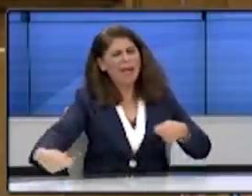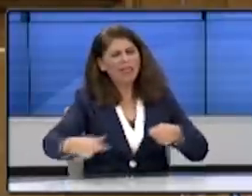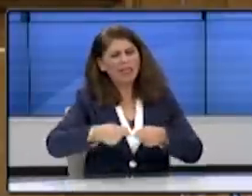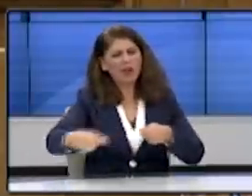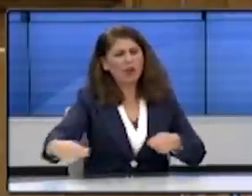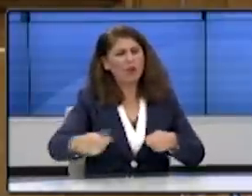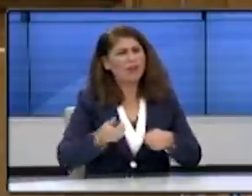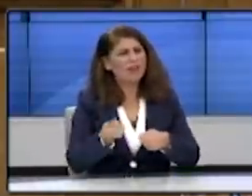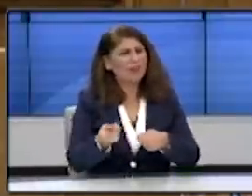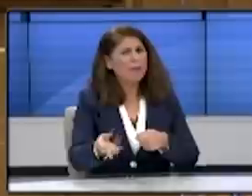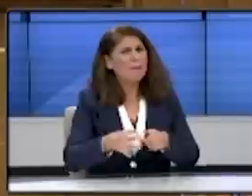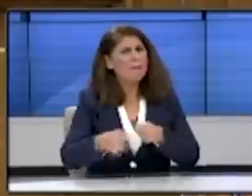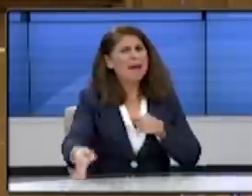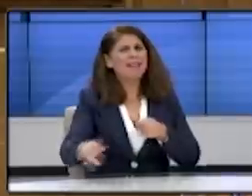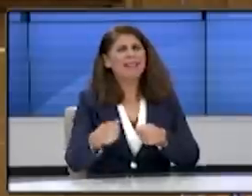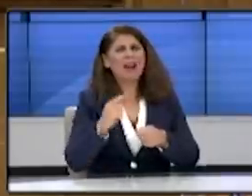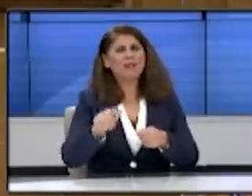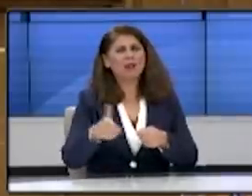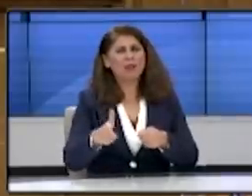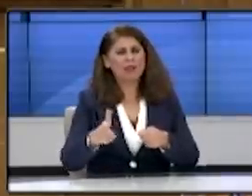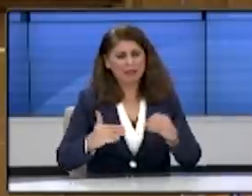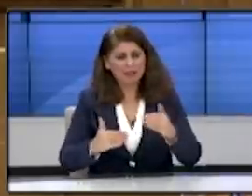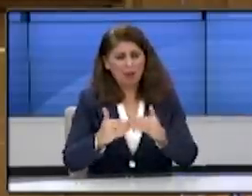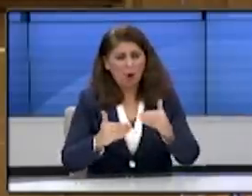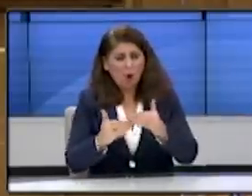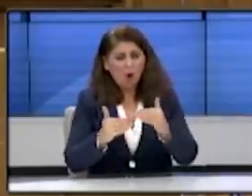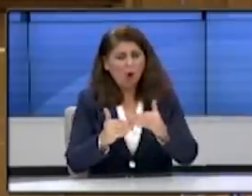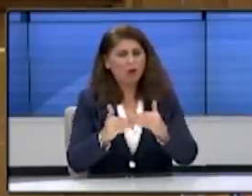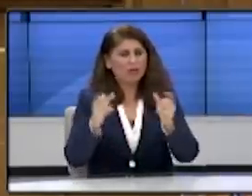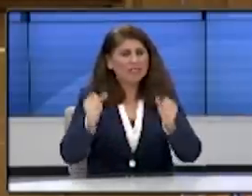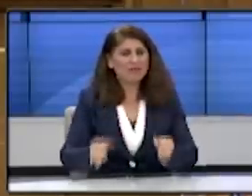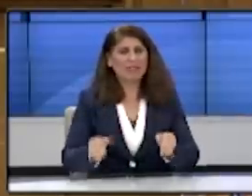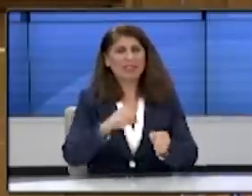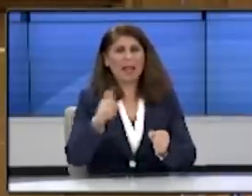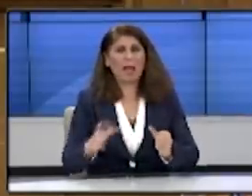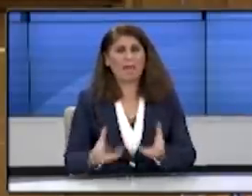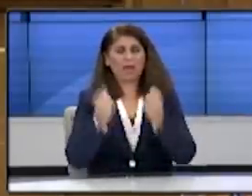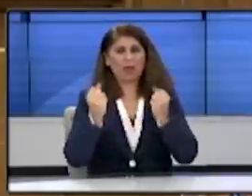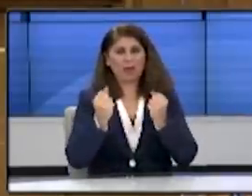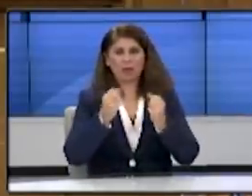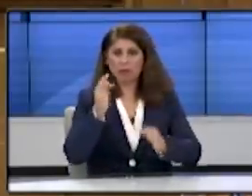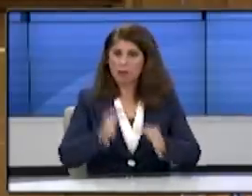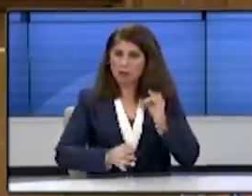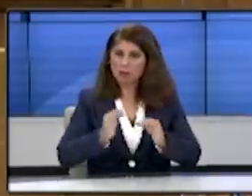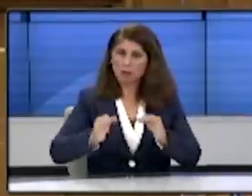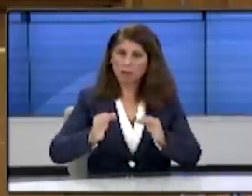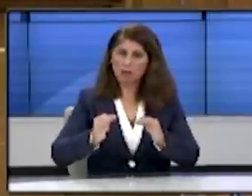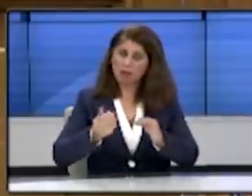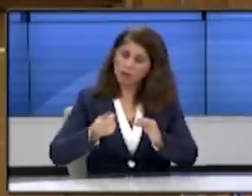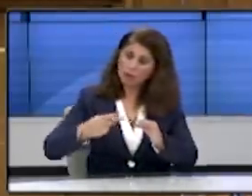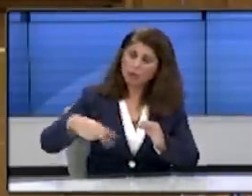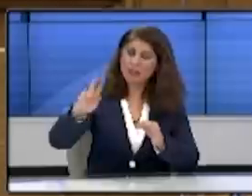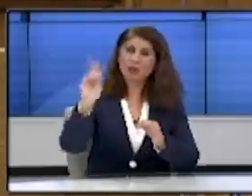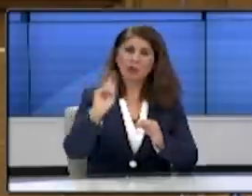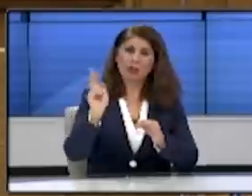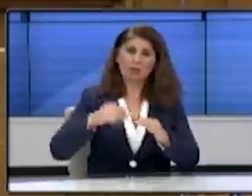μετράτε τη φτώχεια, δηλαδή το όριο της στοιχειώδους επιβίωσης. Ας μιλήσουμε λοιπόν για τους υψηλούς